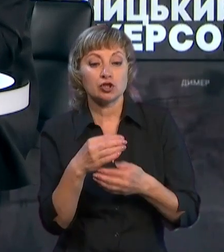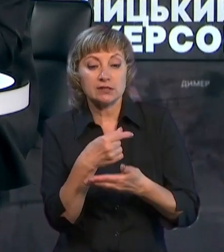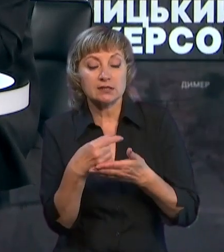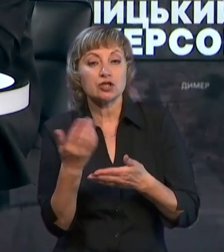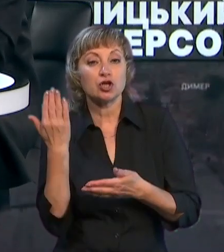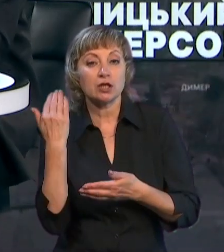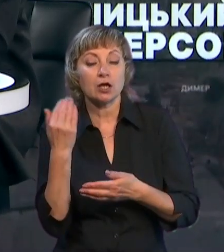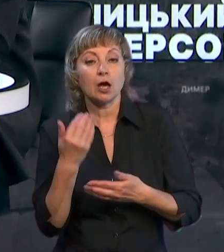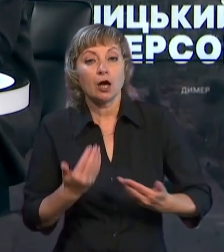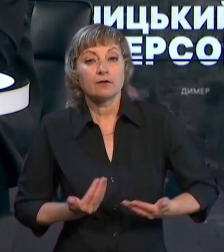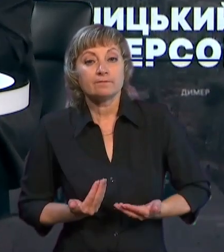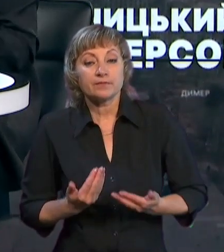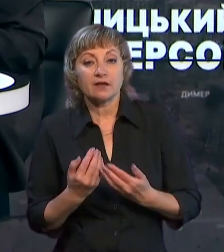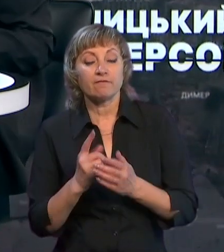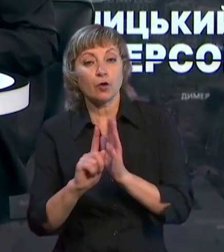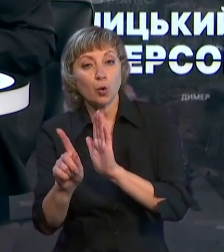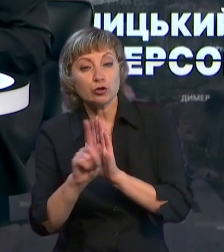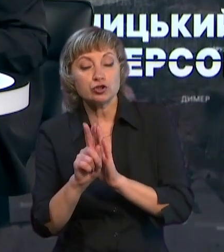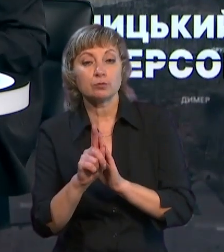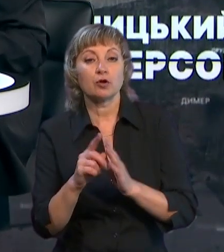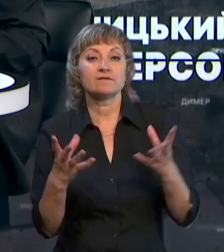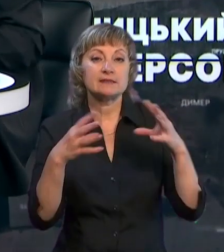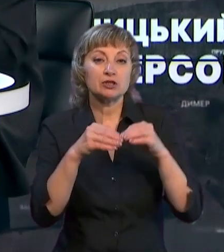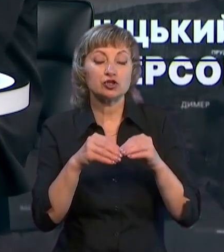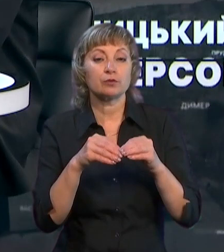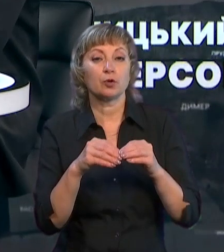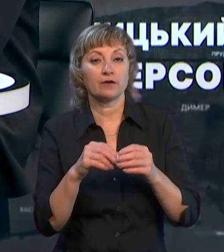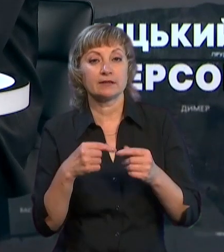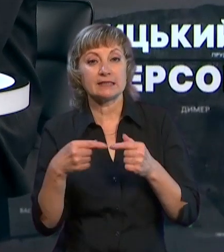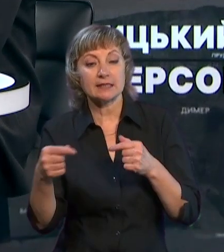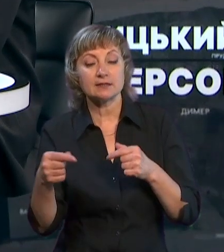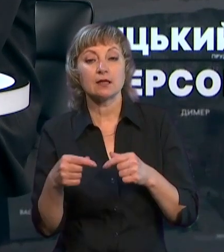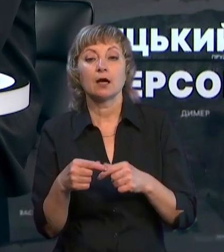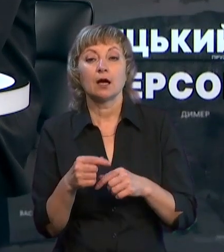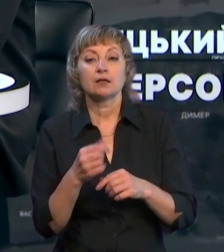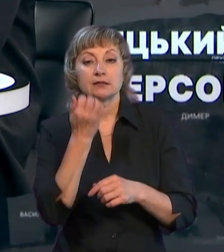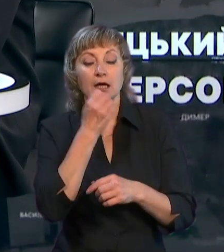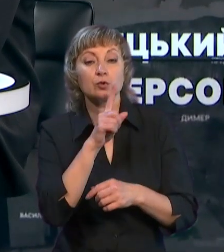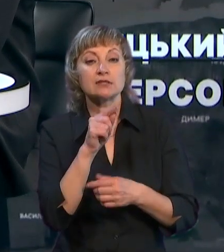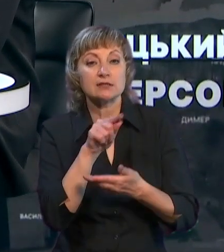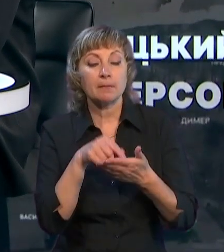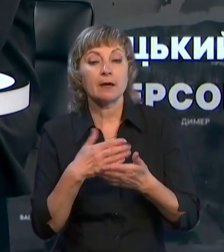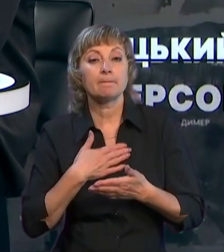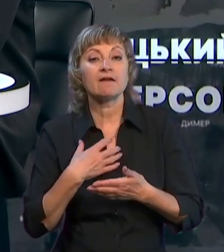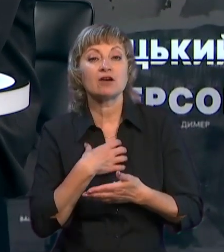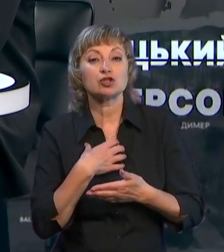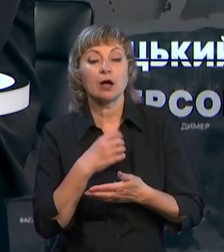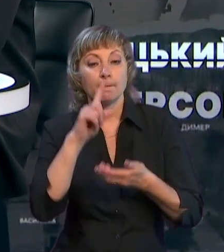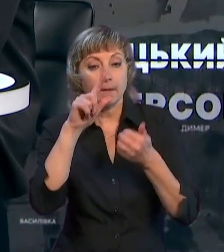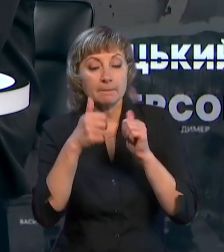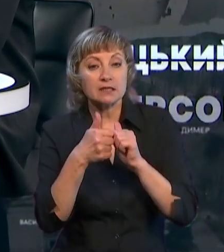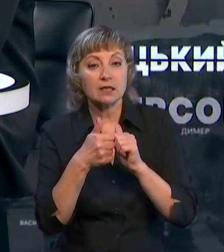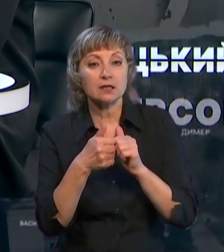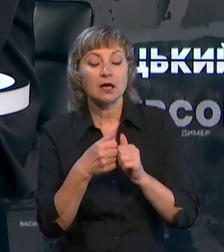раніше, в очному і в змішаному форматі дистанційному? Дякую за питання. Але тут, як на мене, найважливіше пам'ятати,